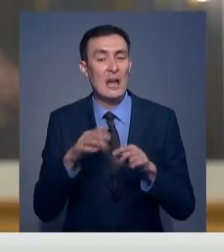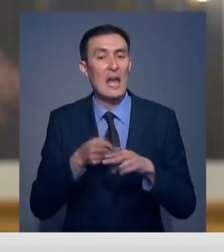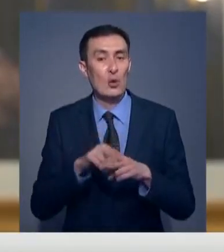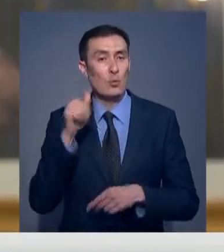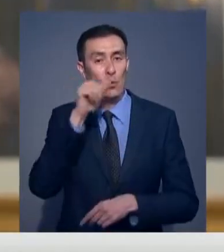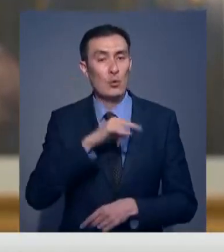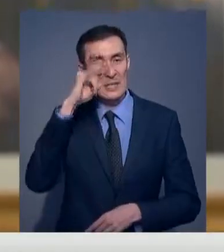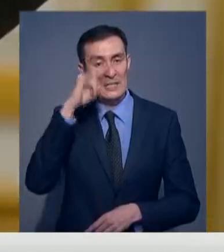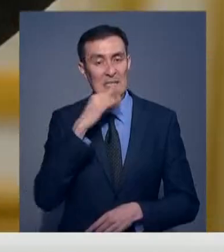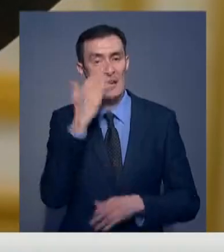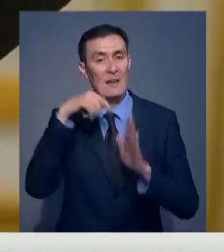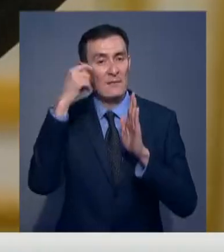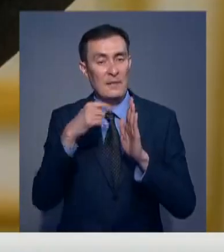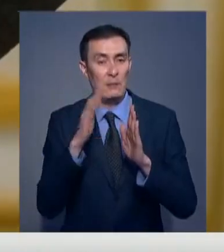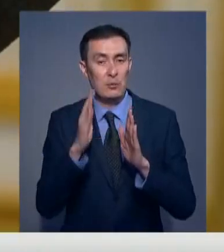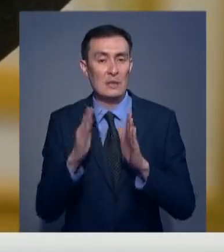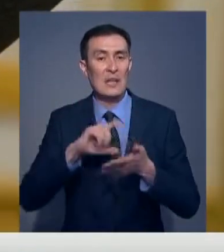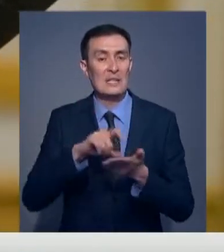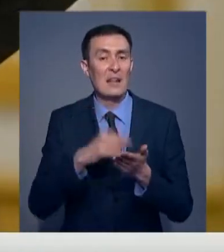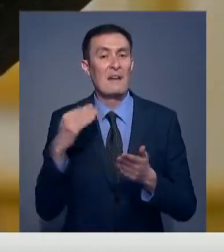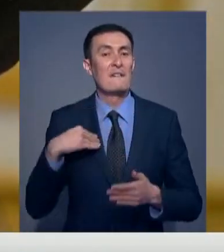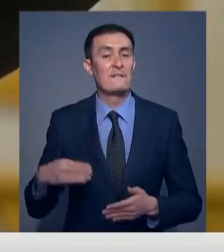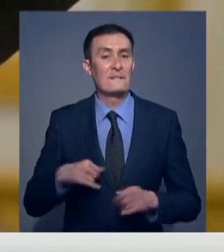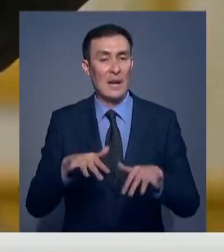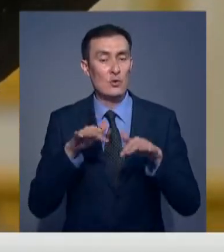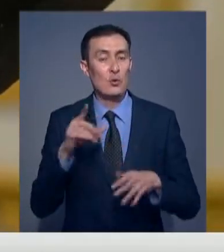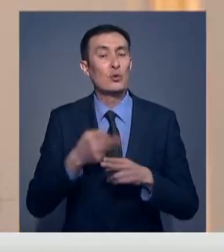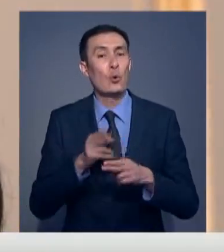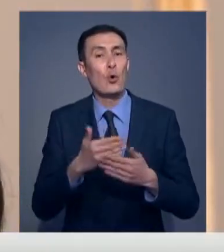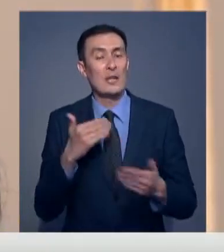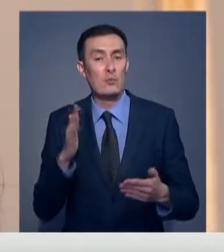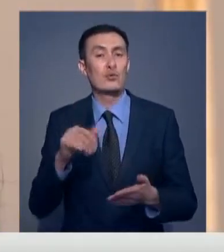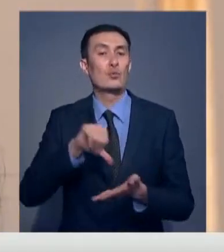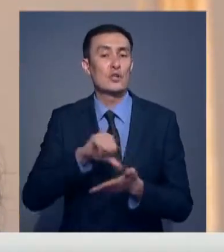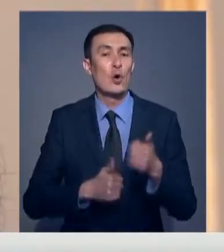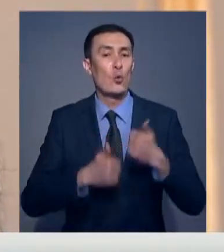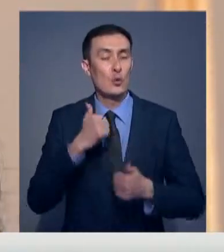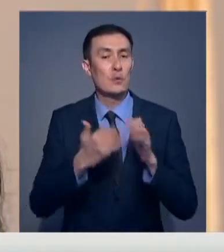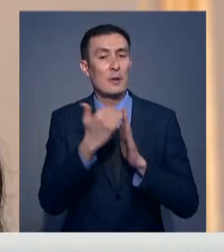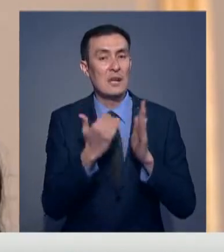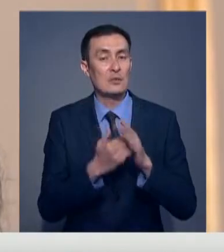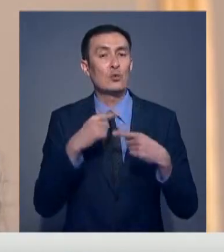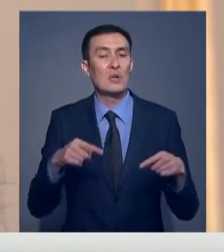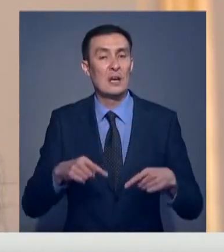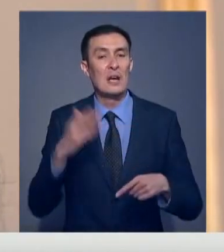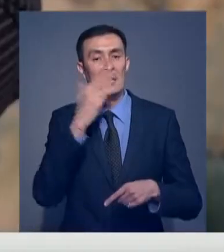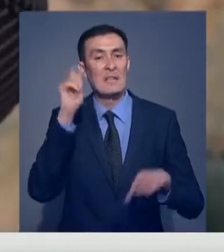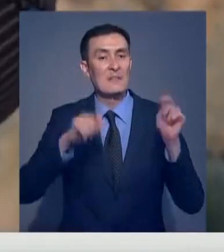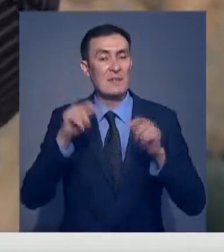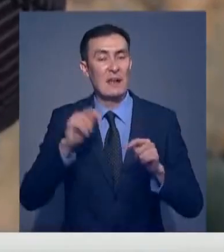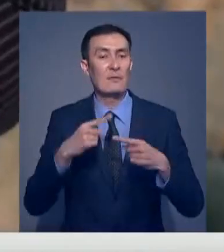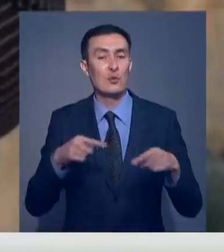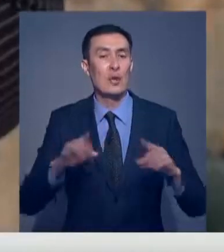этом году казахстанский фильм появится в кинозалах Франции. Но до этого «Марьям» ждет участие в конкурсной программе ряда кинофестивалей в разных точках